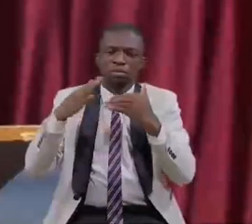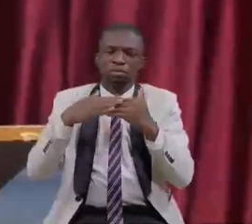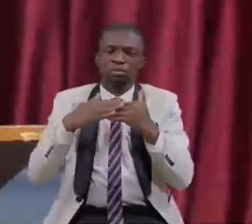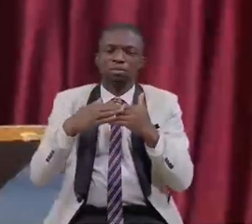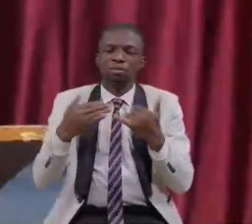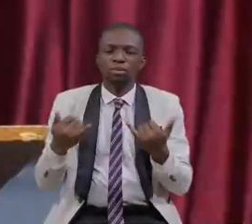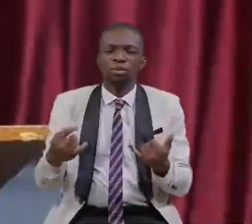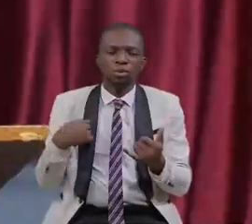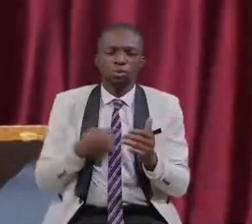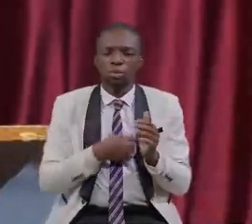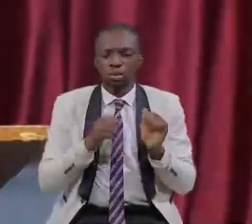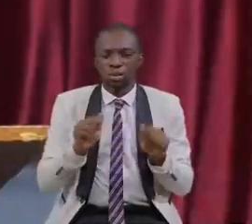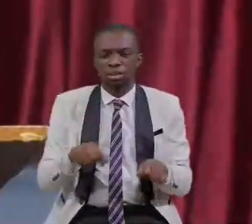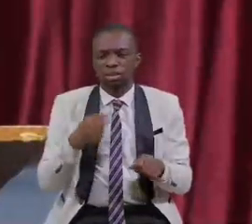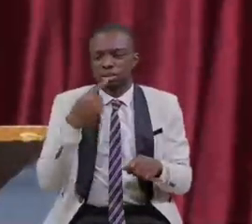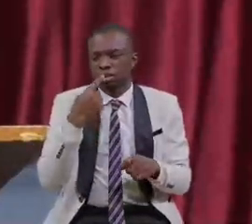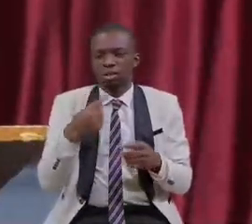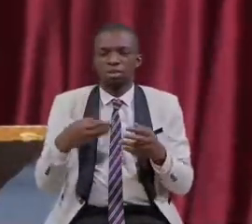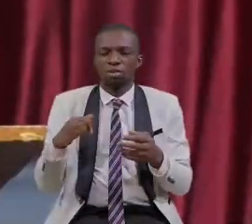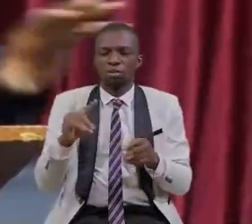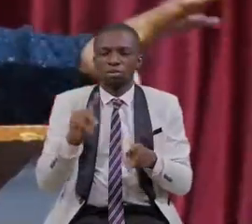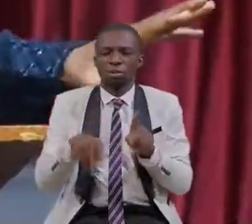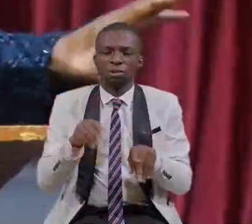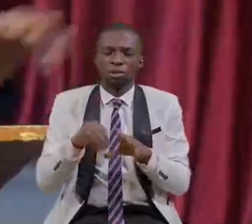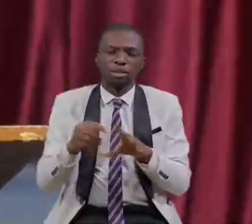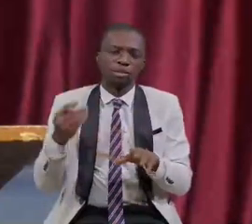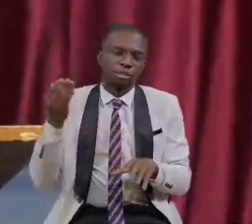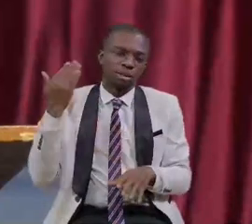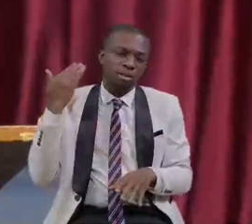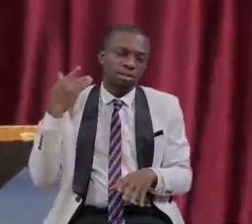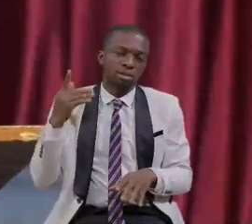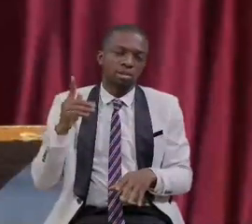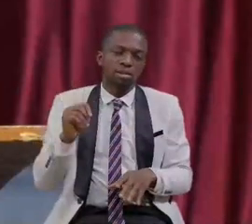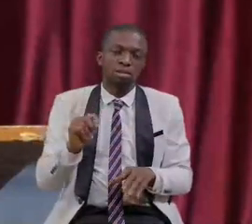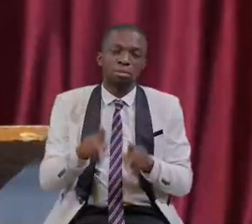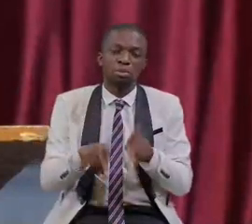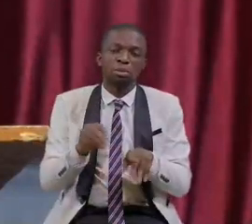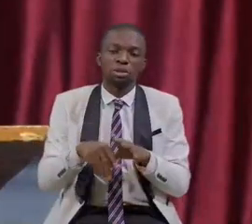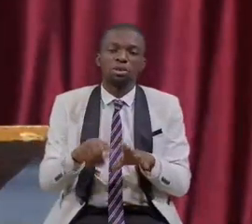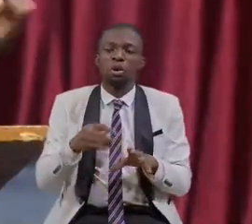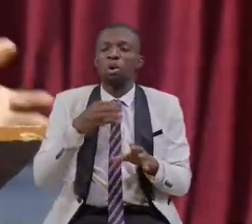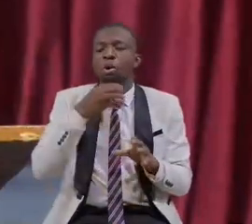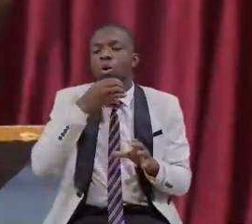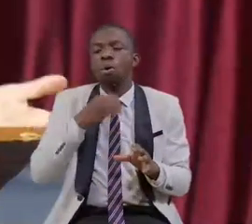On peut se référer aux gens du passé, les gens dans l'ancienne alliance,